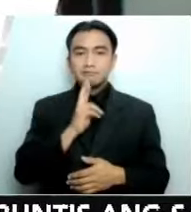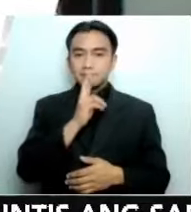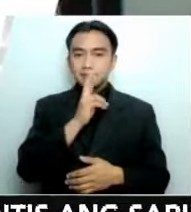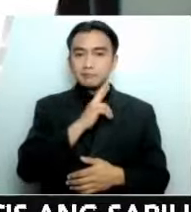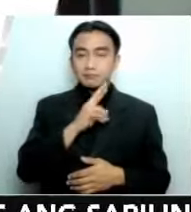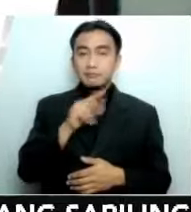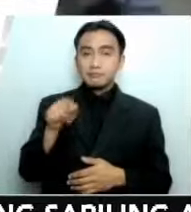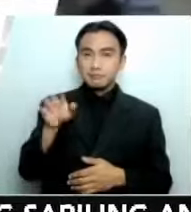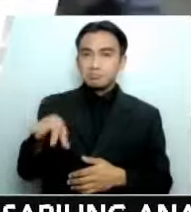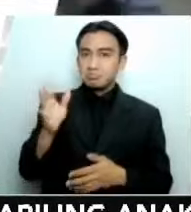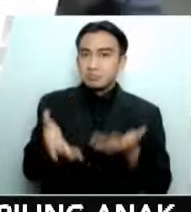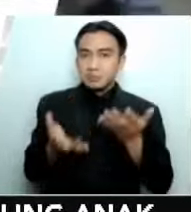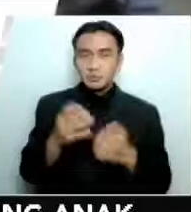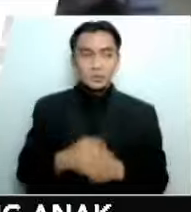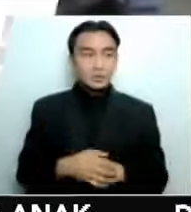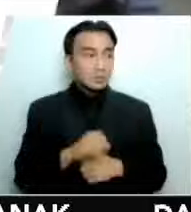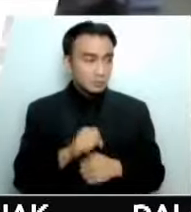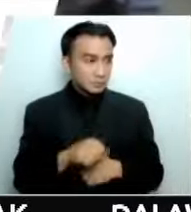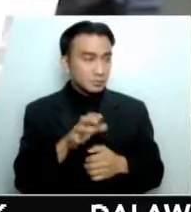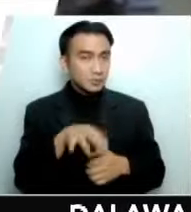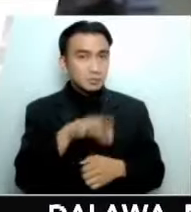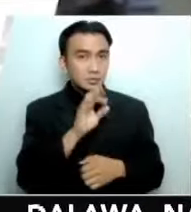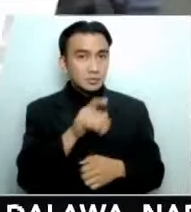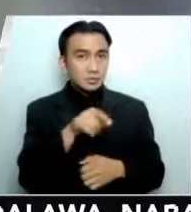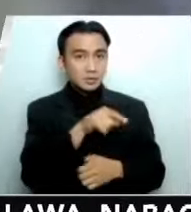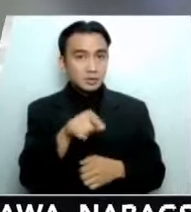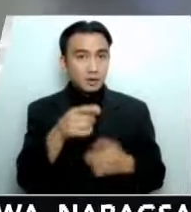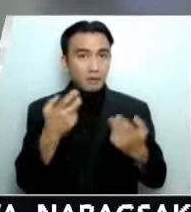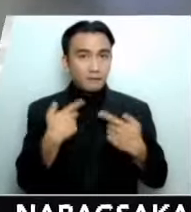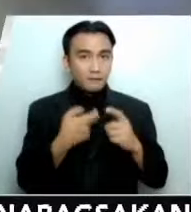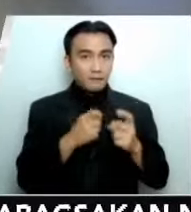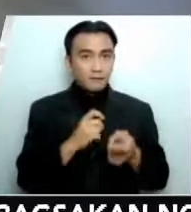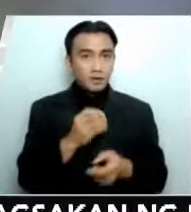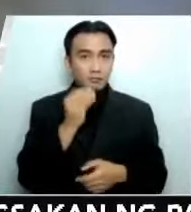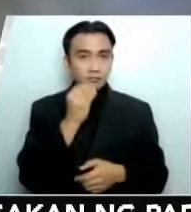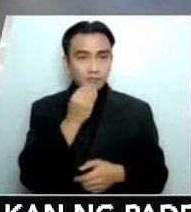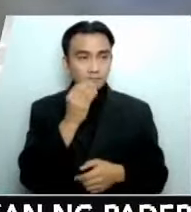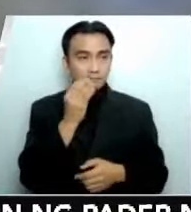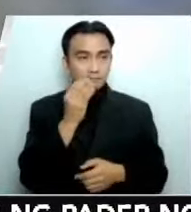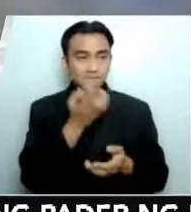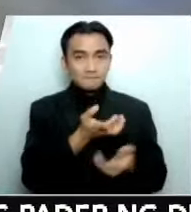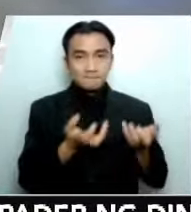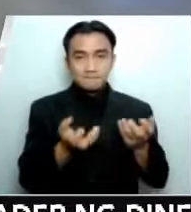Be from the concessionaires most likely matapos